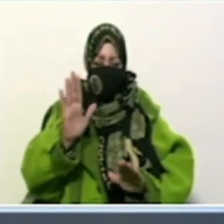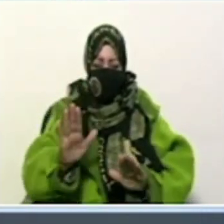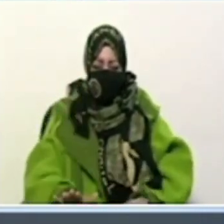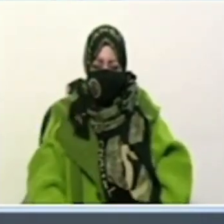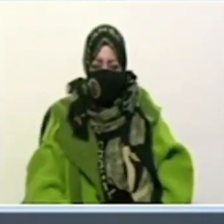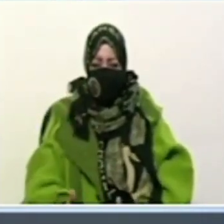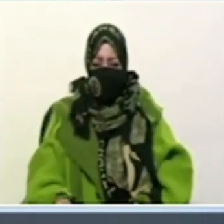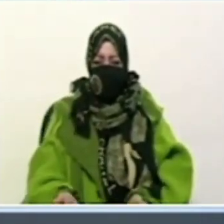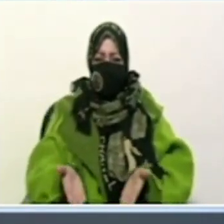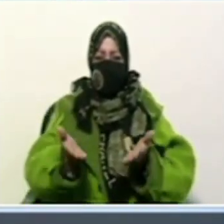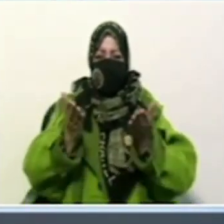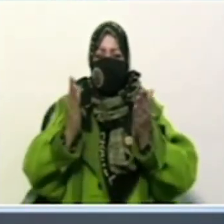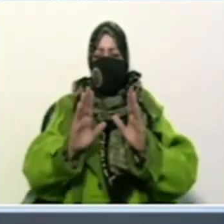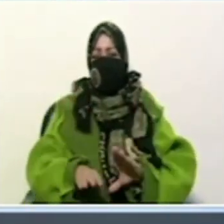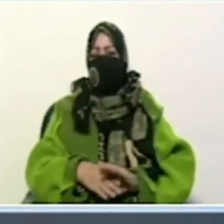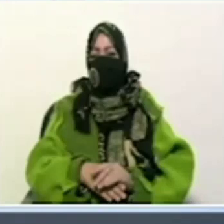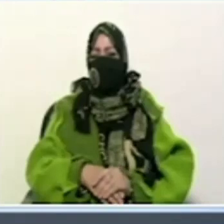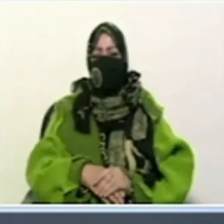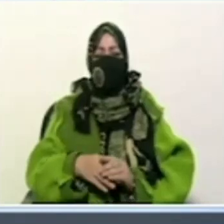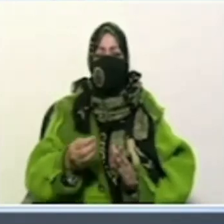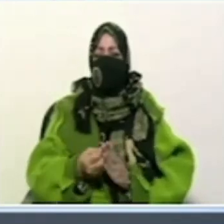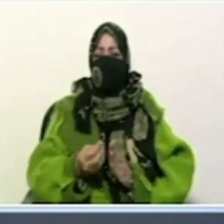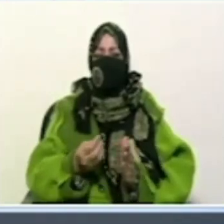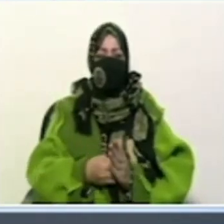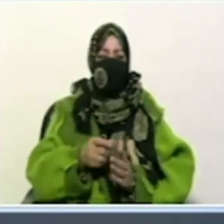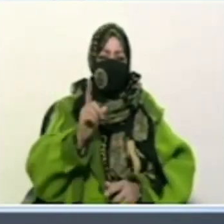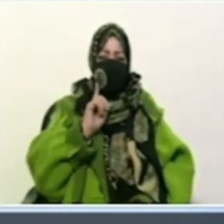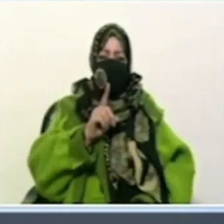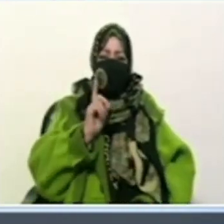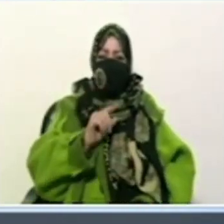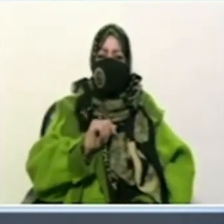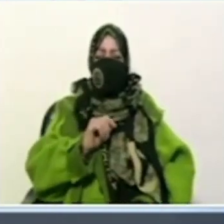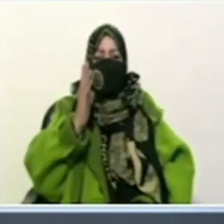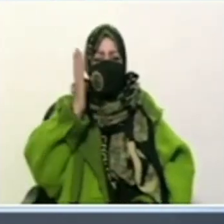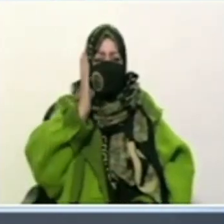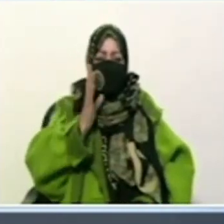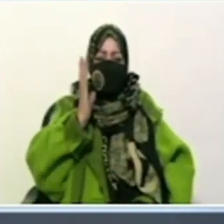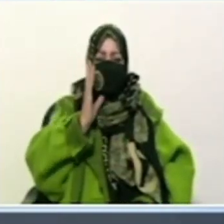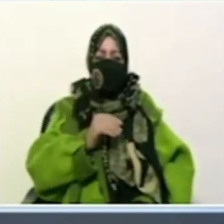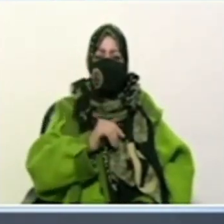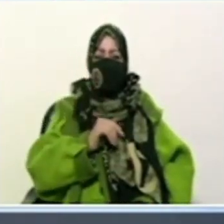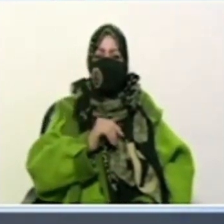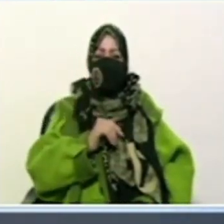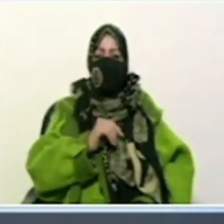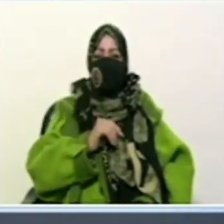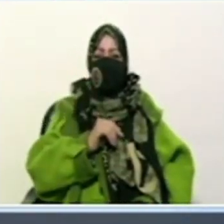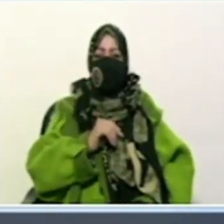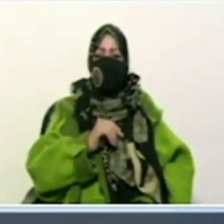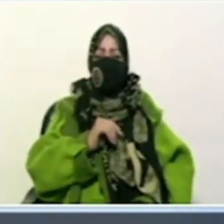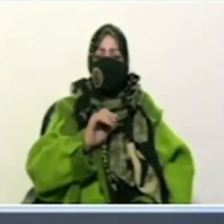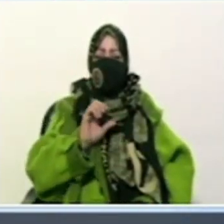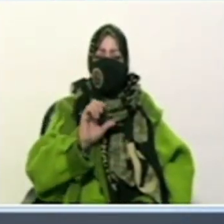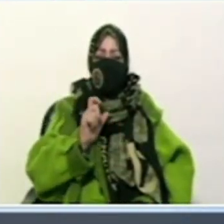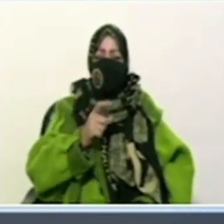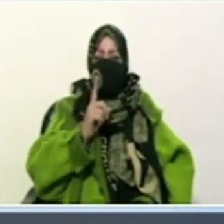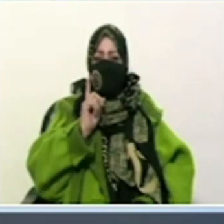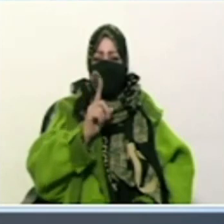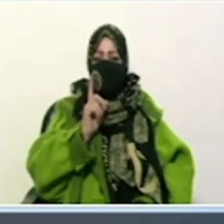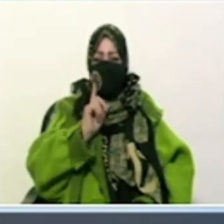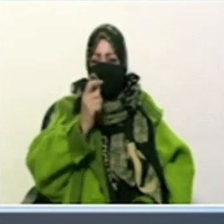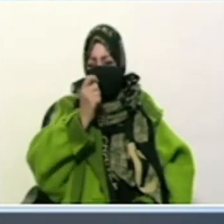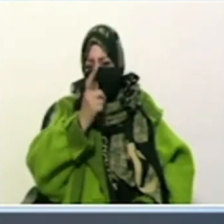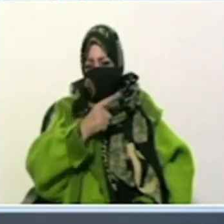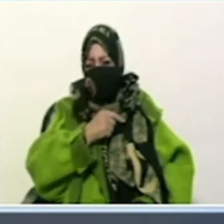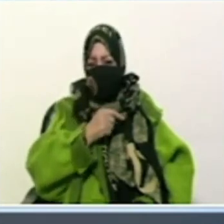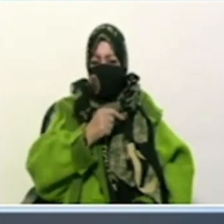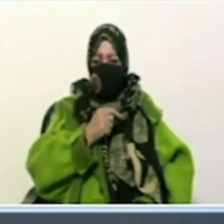وهذا مكروه فبال هو يعني منتصب القامة، ولكنها تعد جلسة، وهل هي من